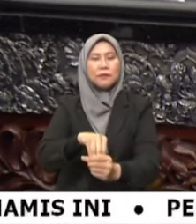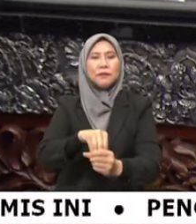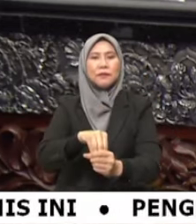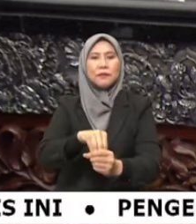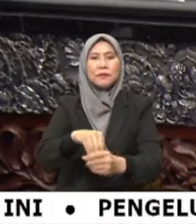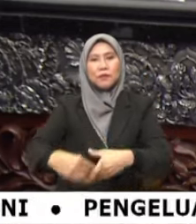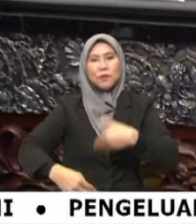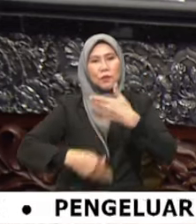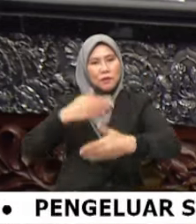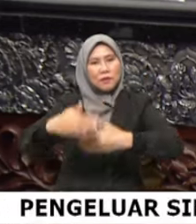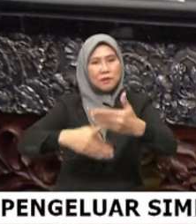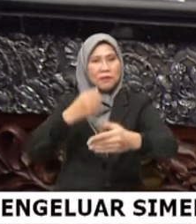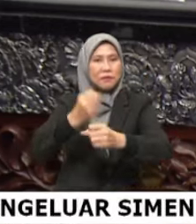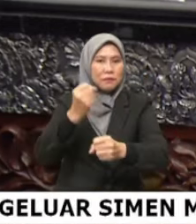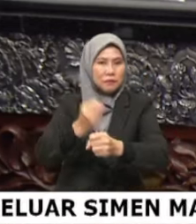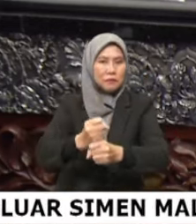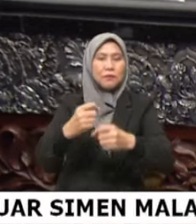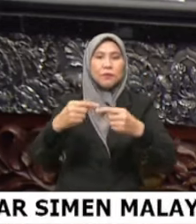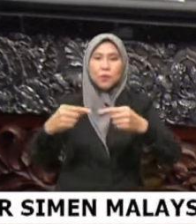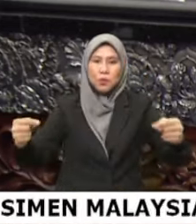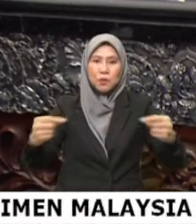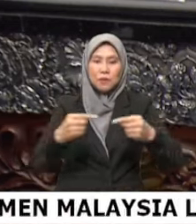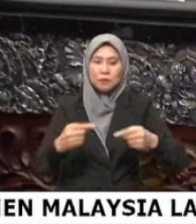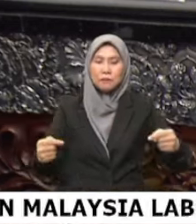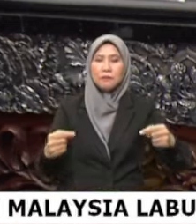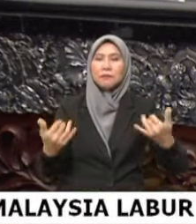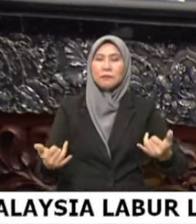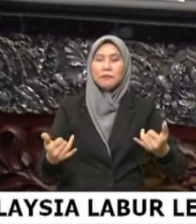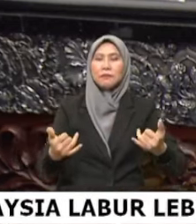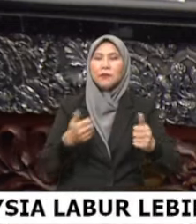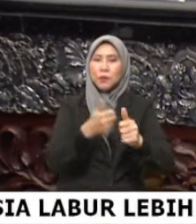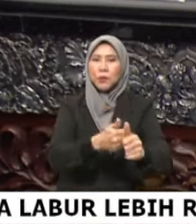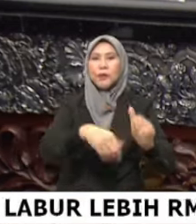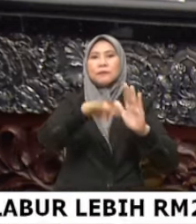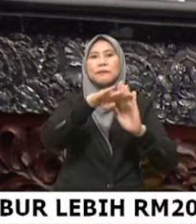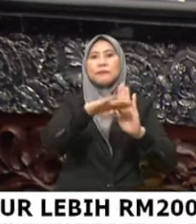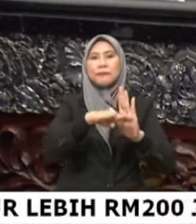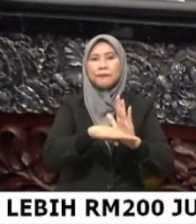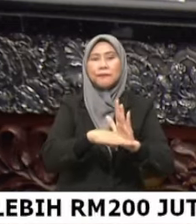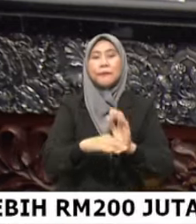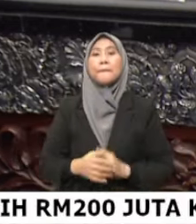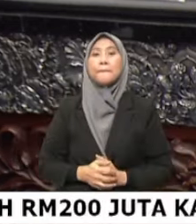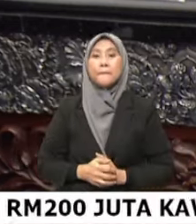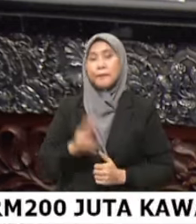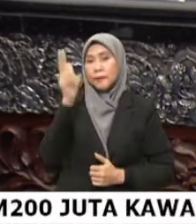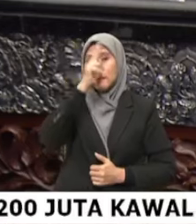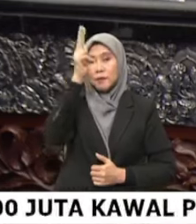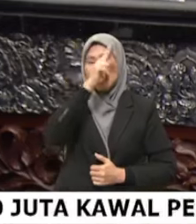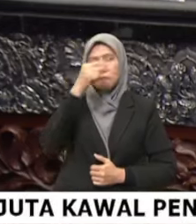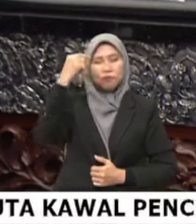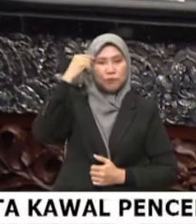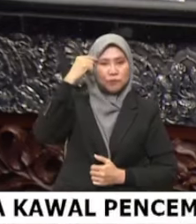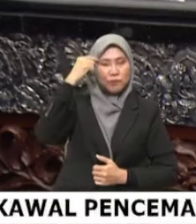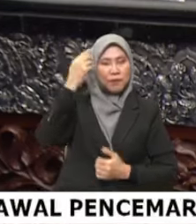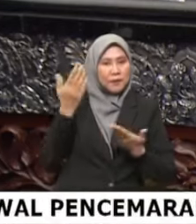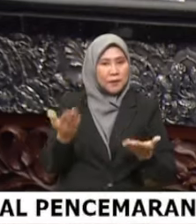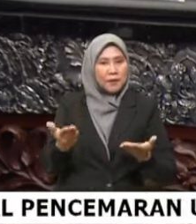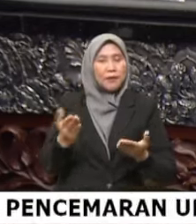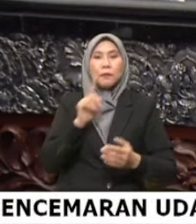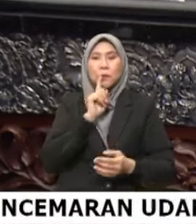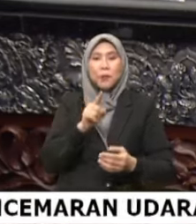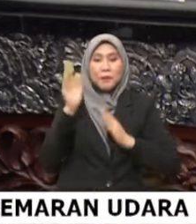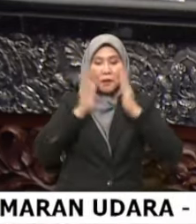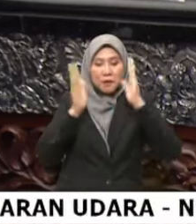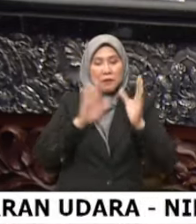dalam proses kerja dan segala keputusan dibuat berdasarkan konsensus. Puan Yang Pertua, kerajaan berpandangan bahawa penyertaan